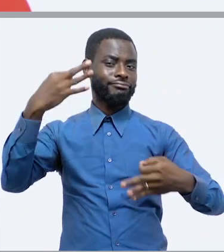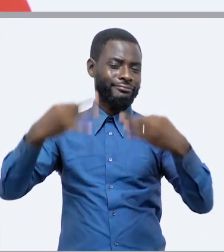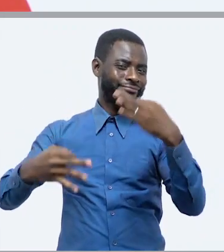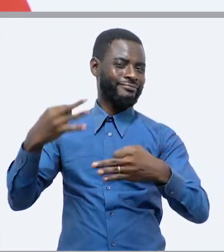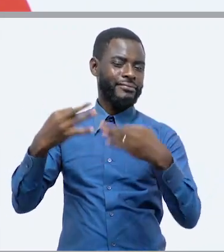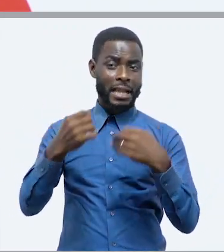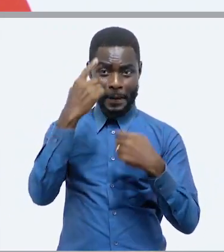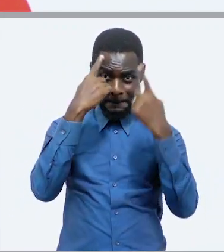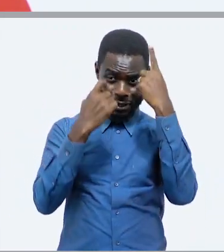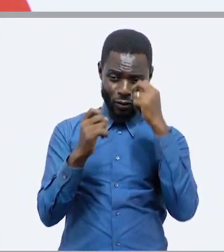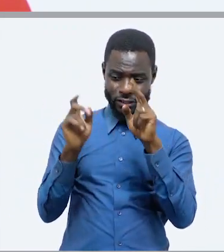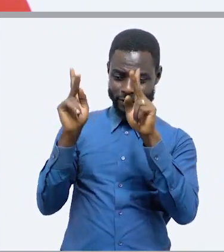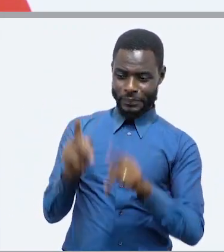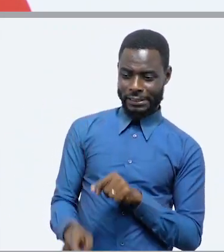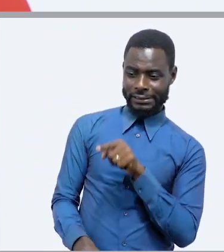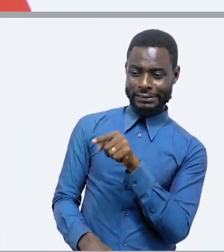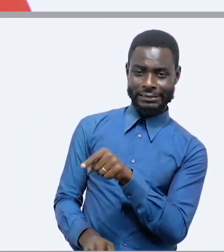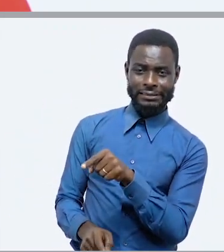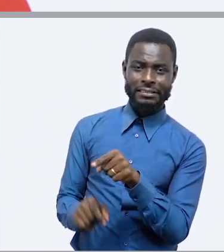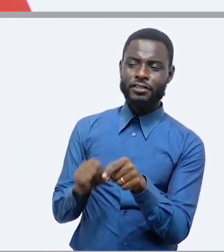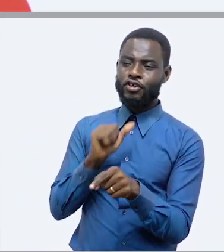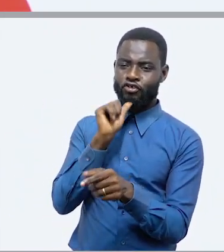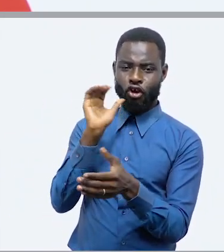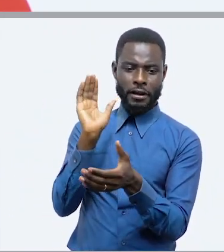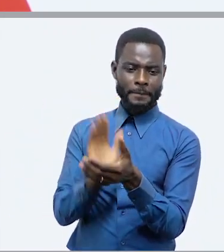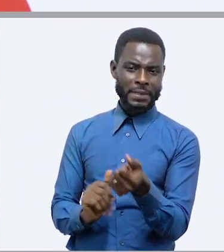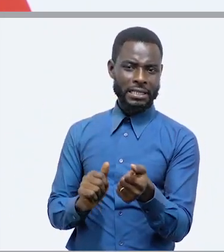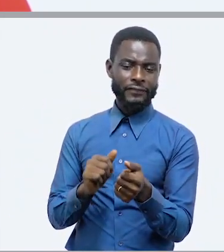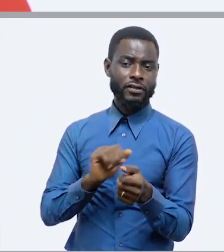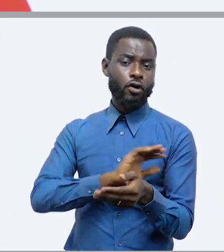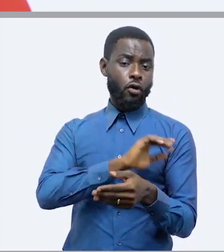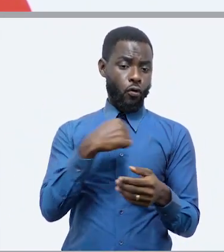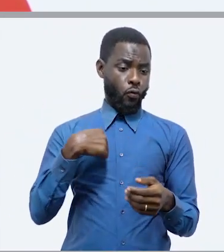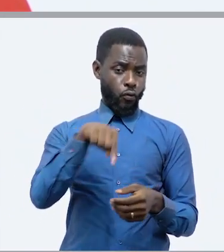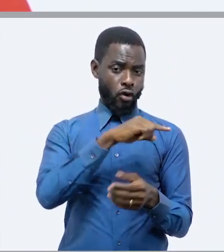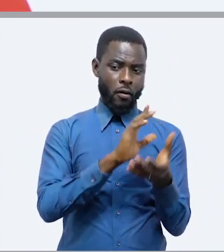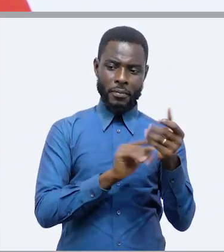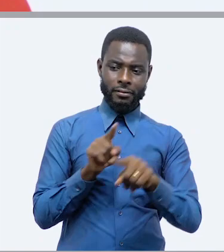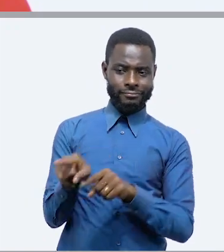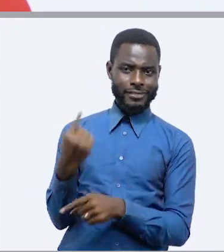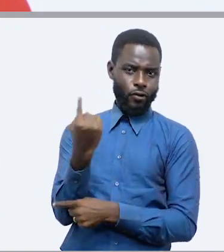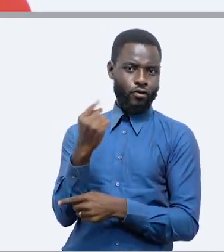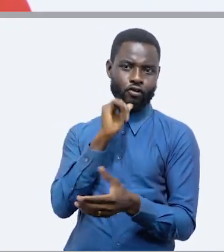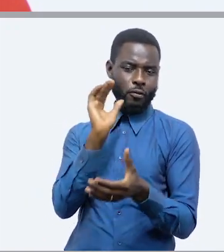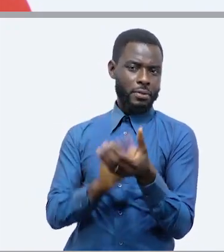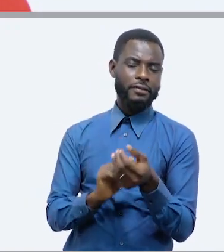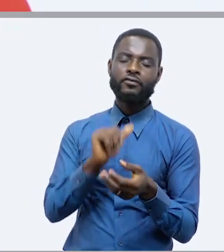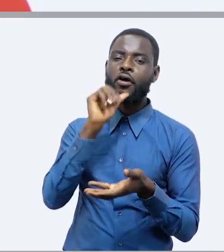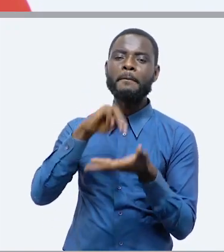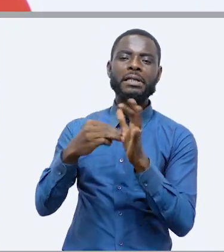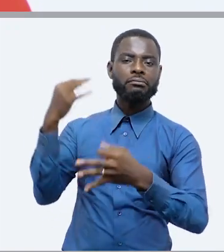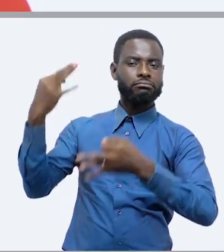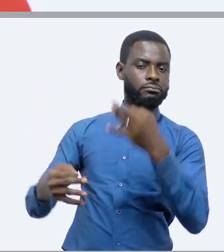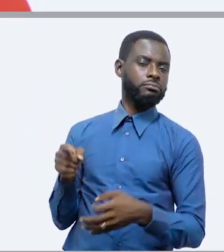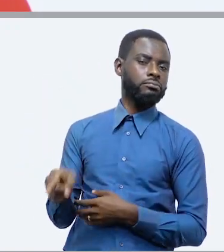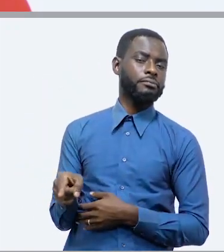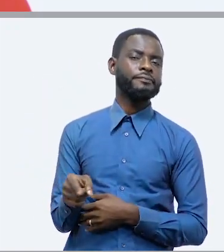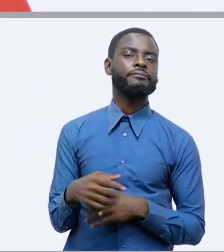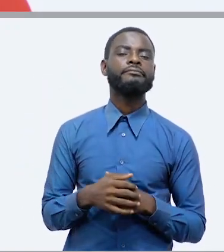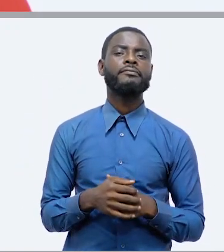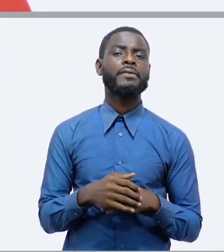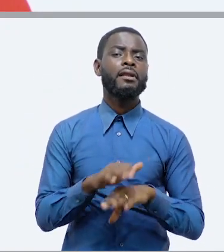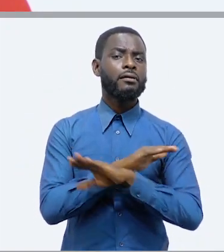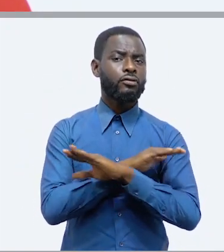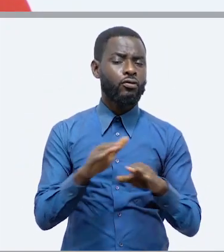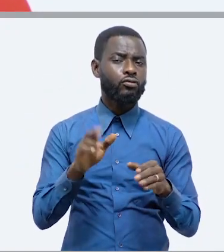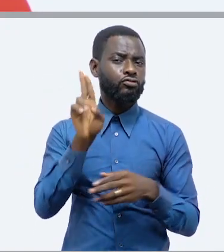ashra. Ano kwale saneji ake, susu mo srote, jaji o wadwemu. Ni susu mo srote ba ye buabu,